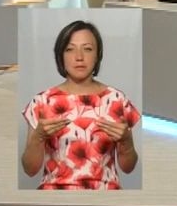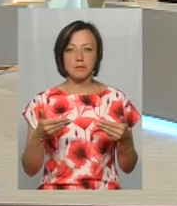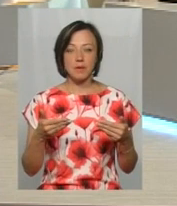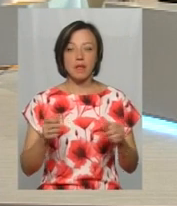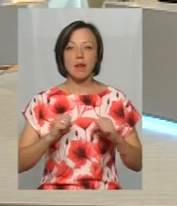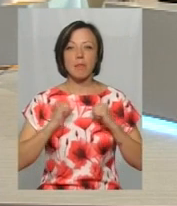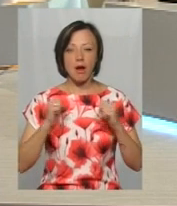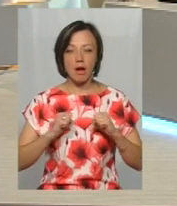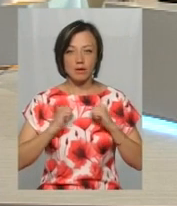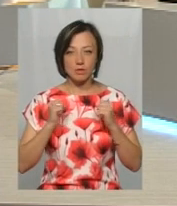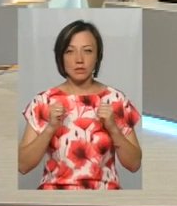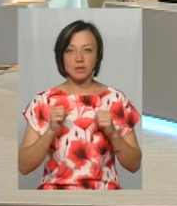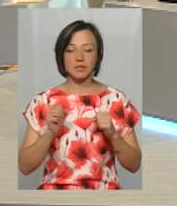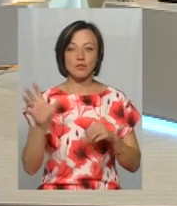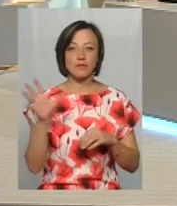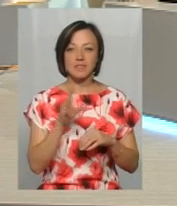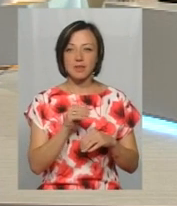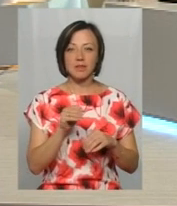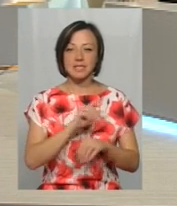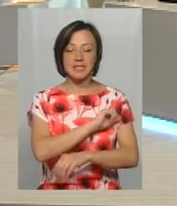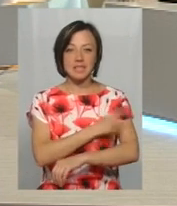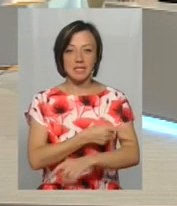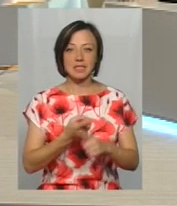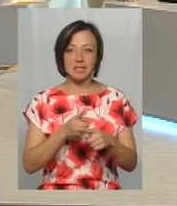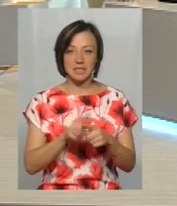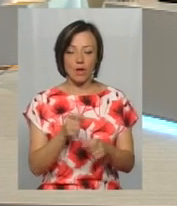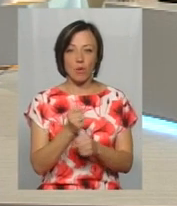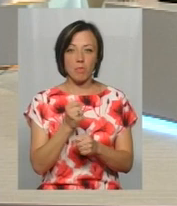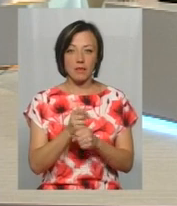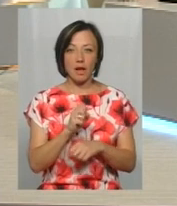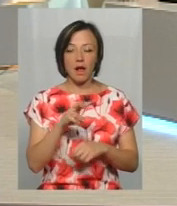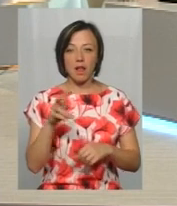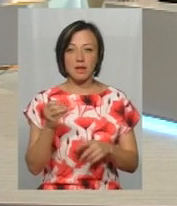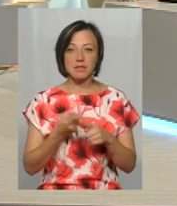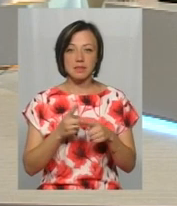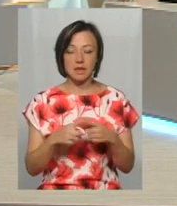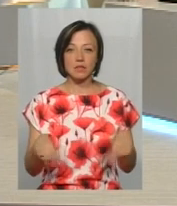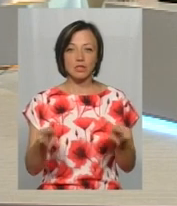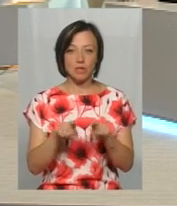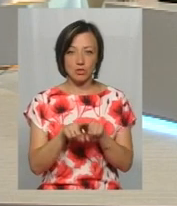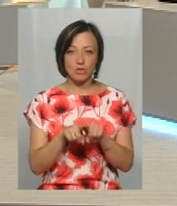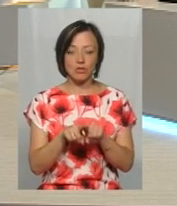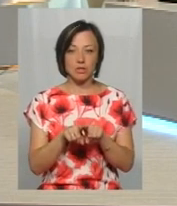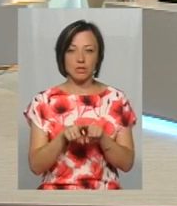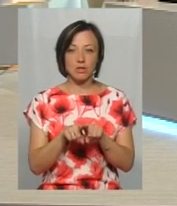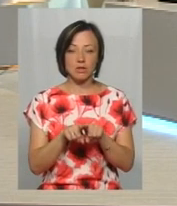так, намагаємося з усіх сил це робити, але це теж